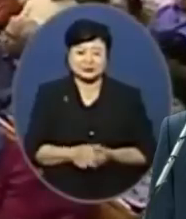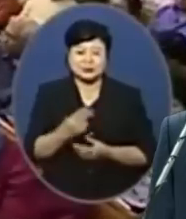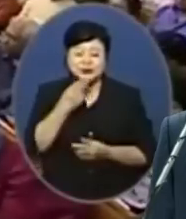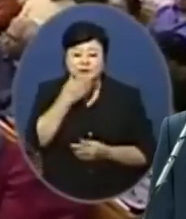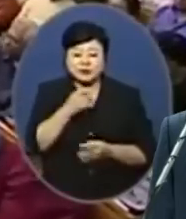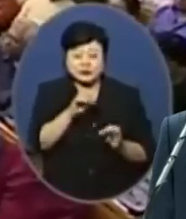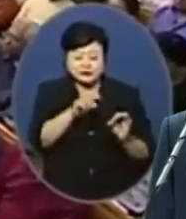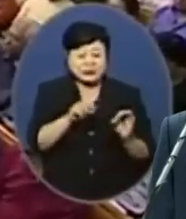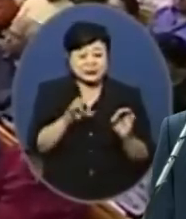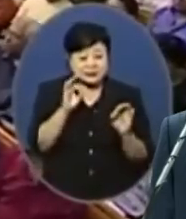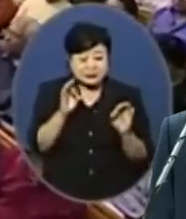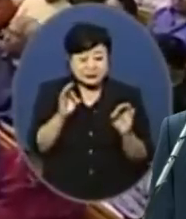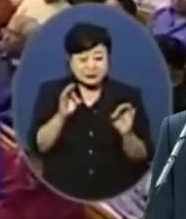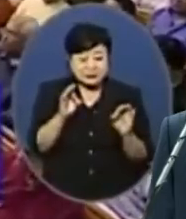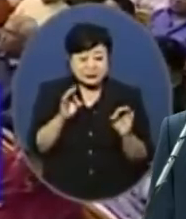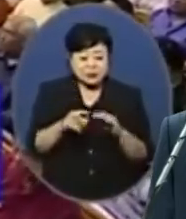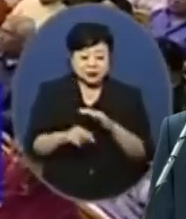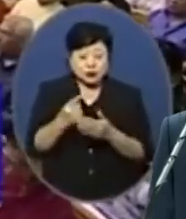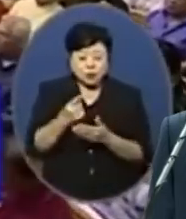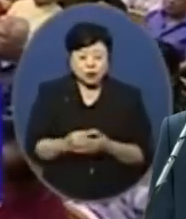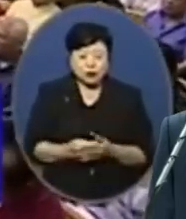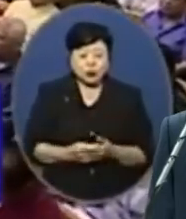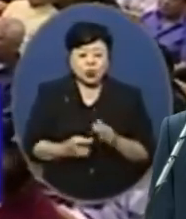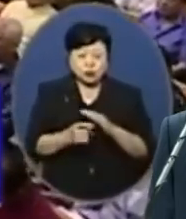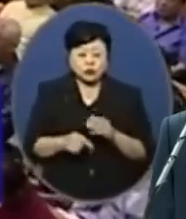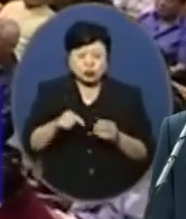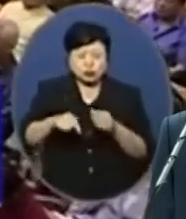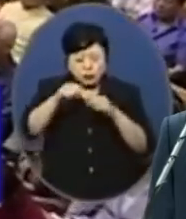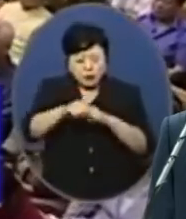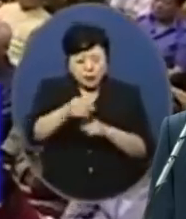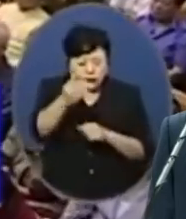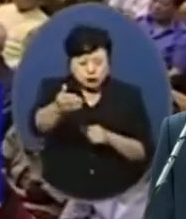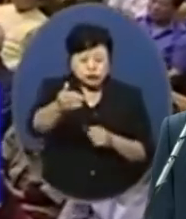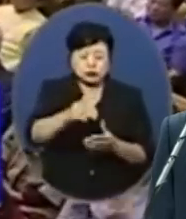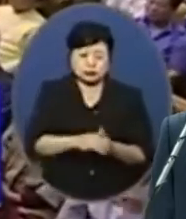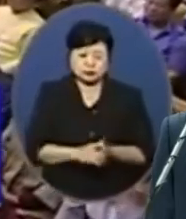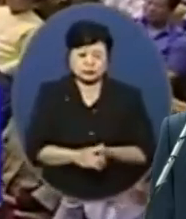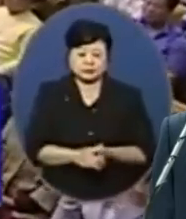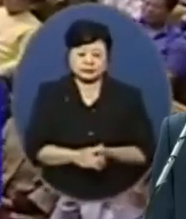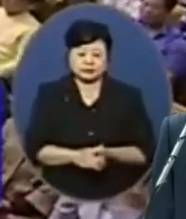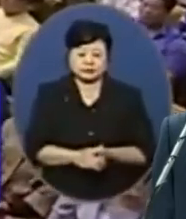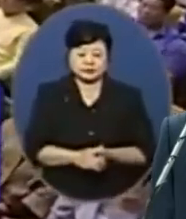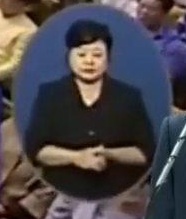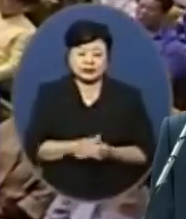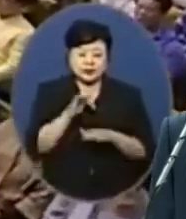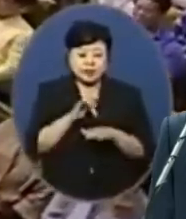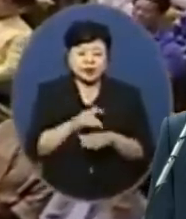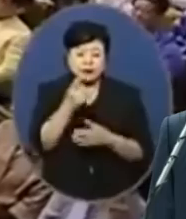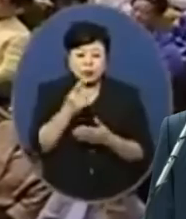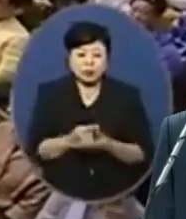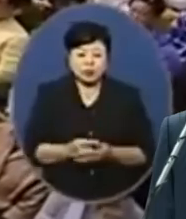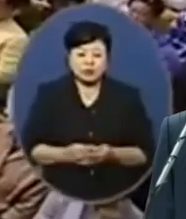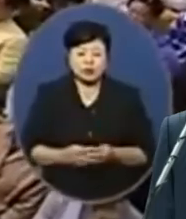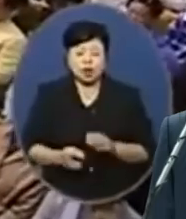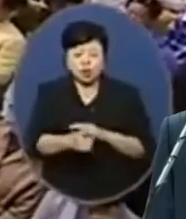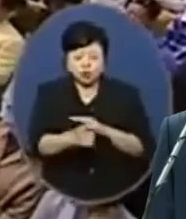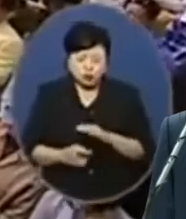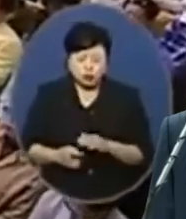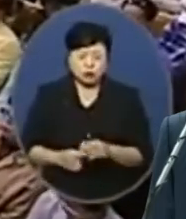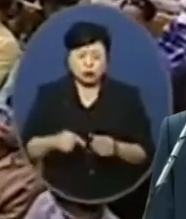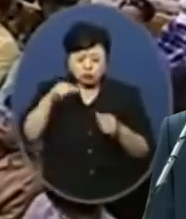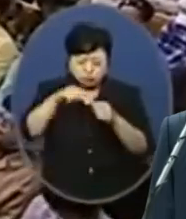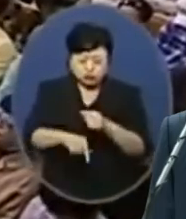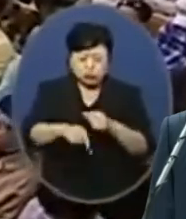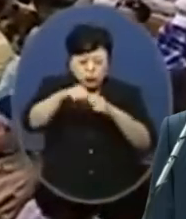요한복음 10장 10절에 도둑이 오는 것은 도적질하고 죽이고 멸망시키는 것뿐이다. 마귀가 오는 것은 도적질하고 죽이고